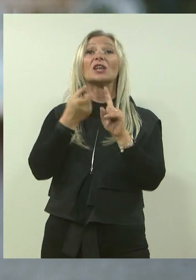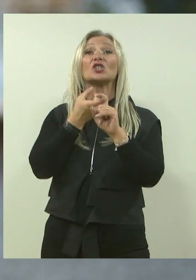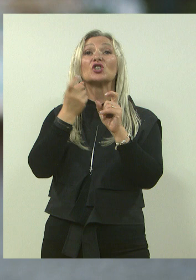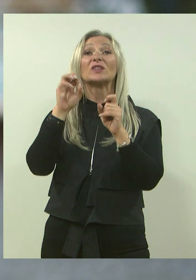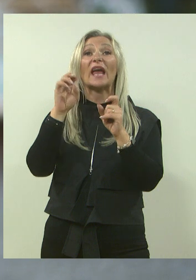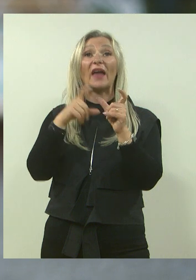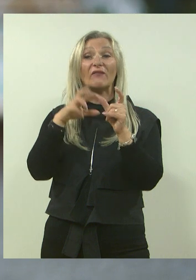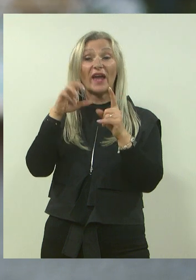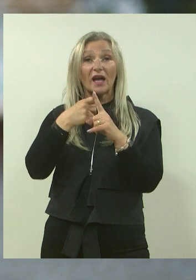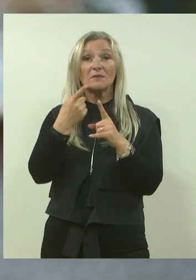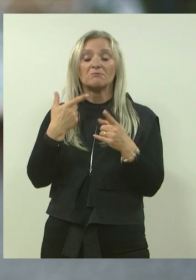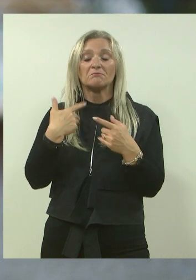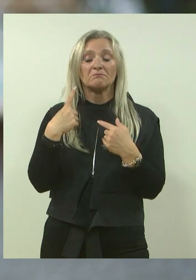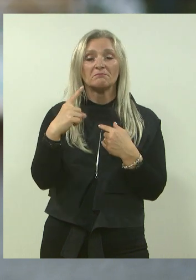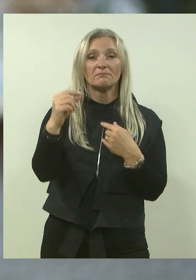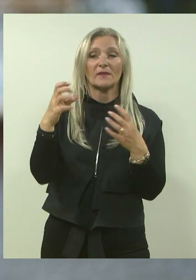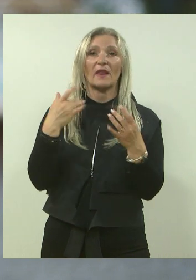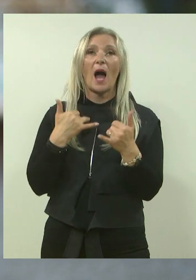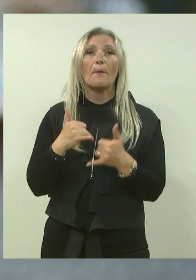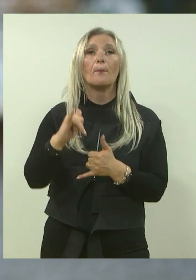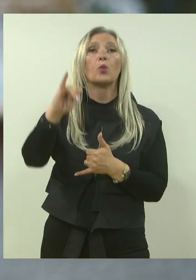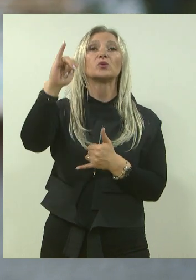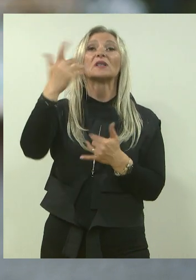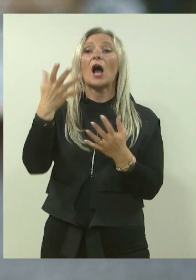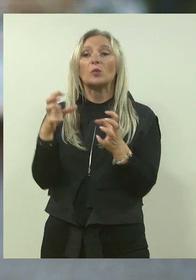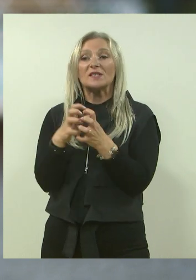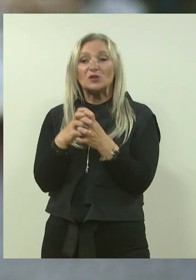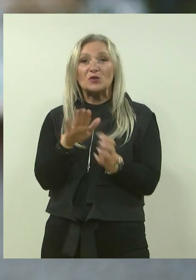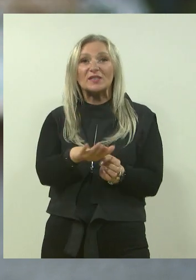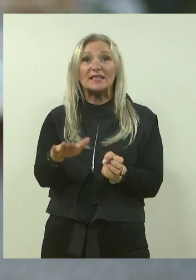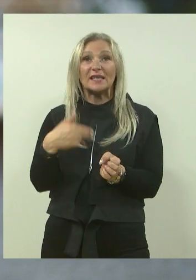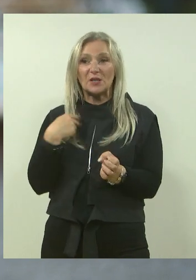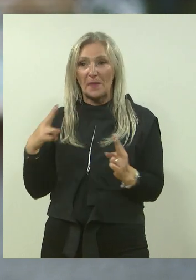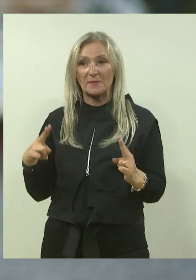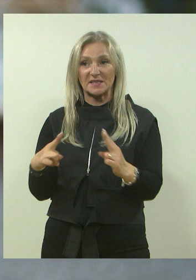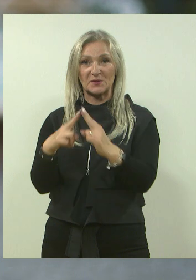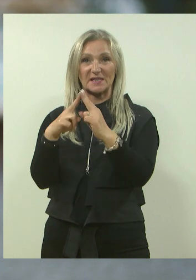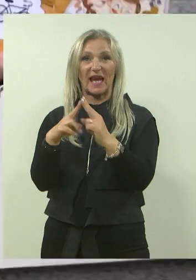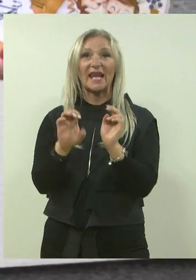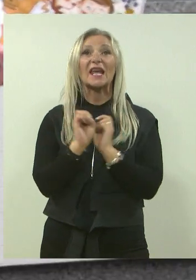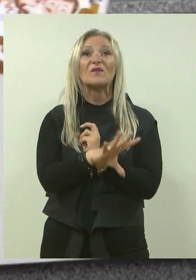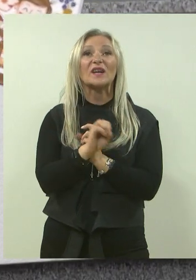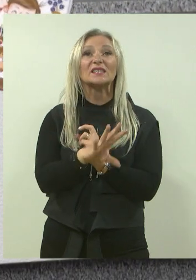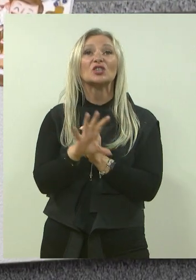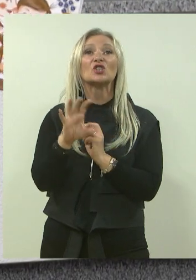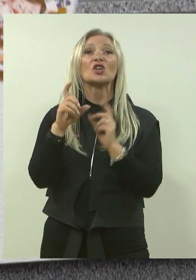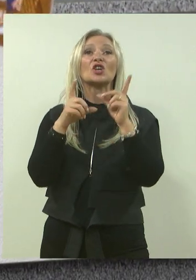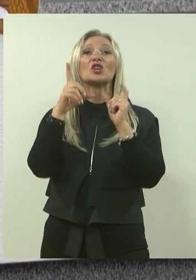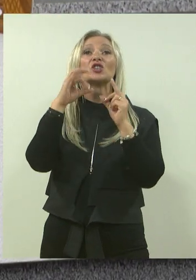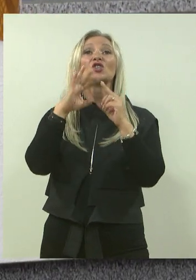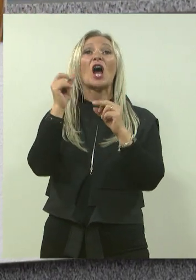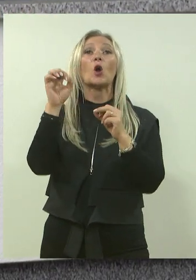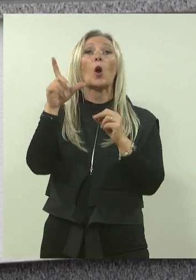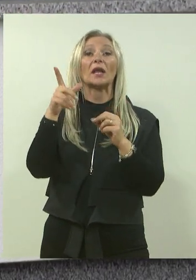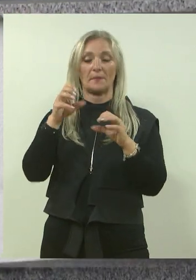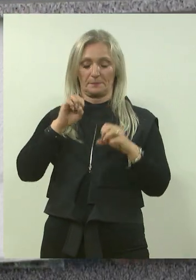put kako bi se družili s djecom, a mi smo na njih naišli u dječjem vrtiću Čarolije. Za rođendan